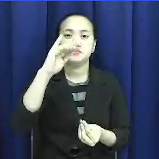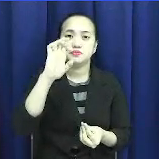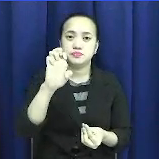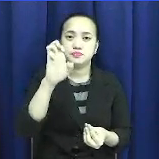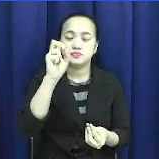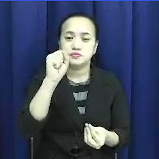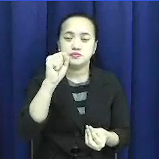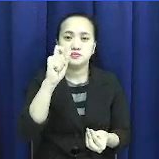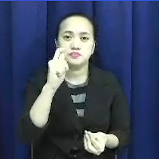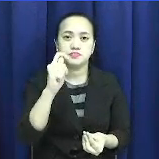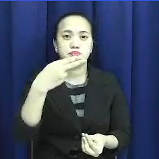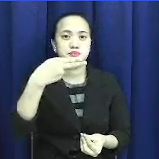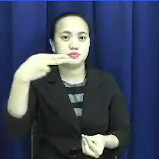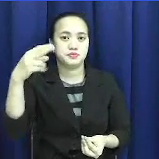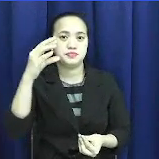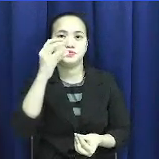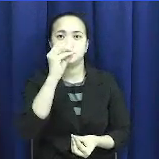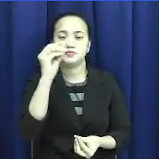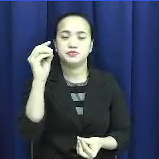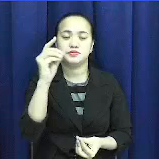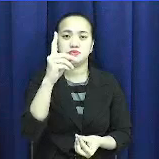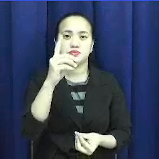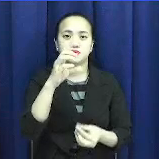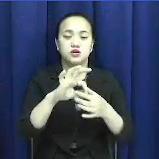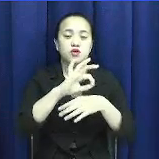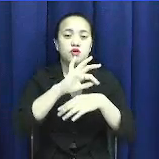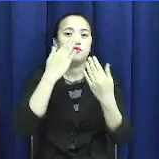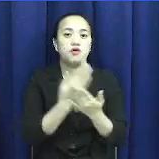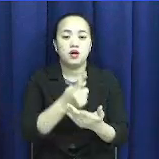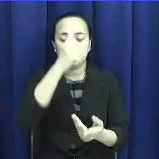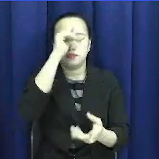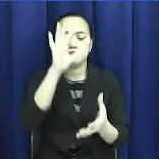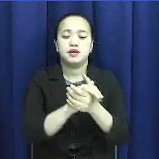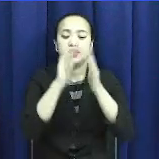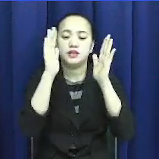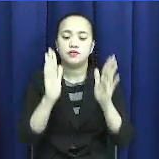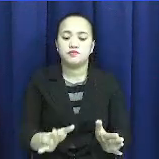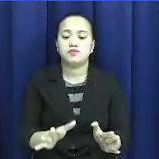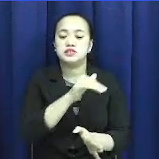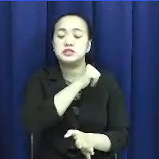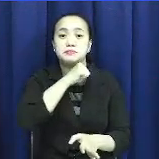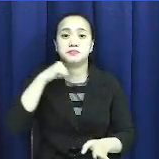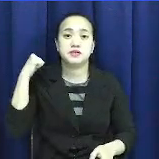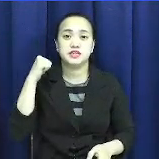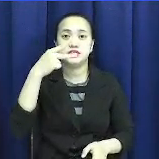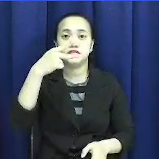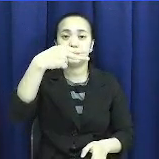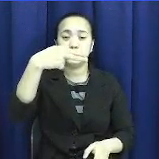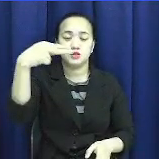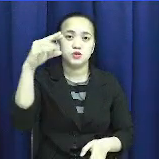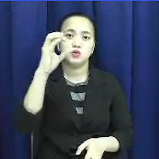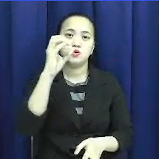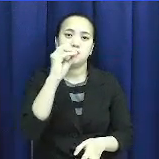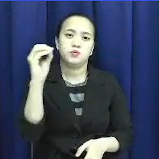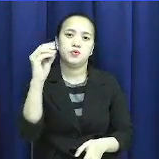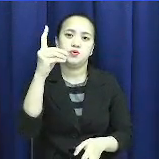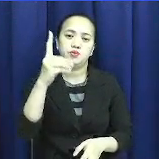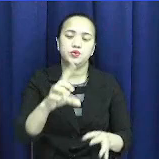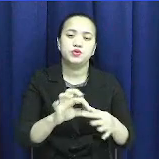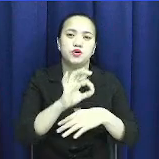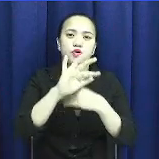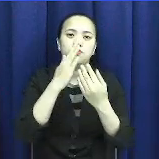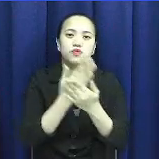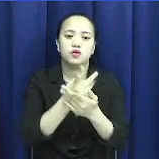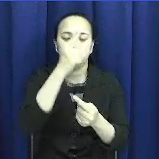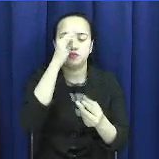nakaisang episode na po tayo doon. Pero yun nga, para lamang po bigyan lang daan na meron tayong kaalaman